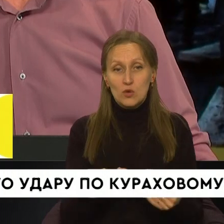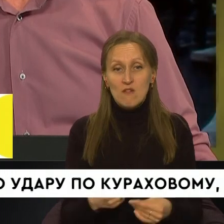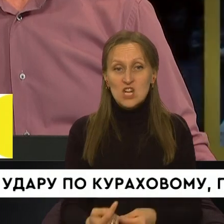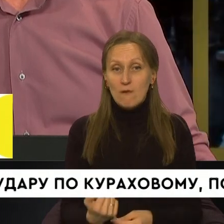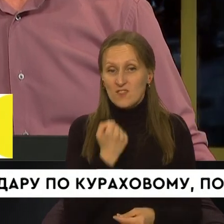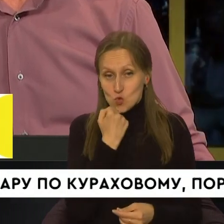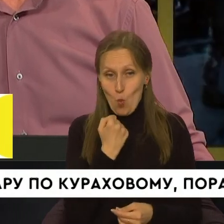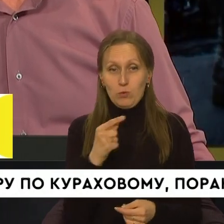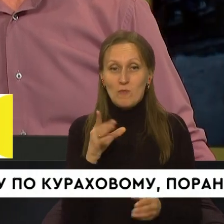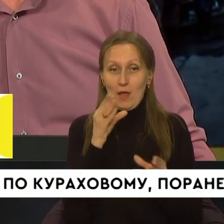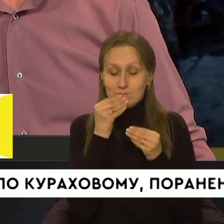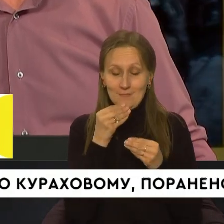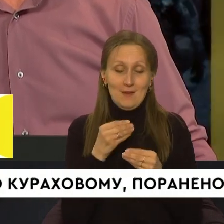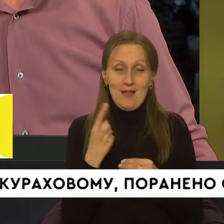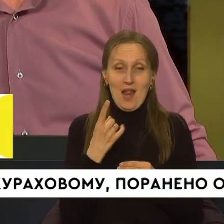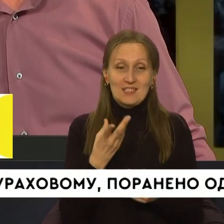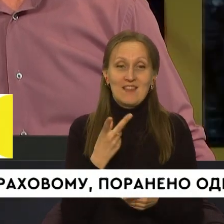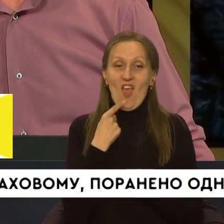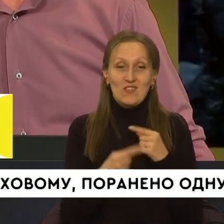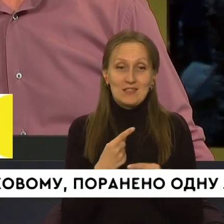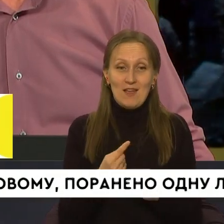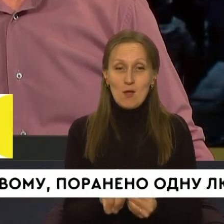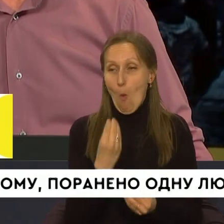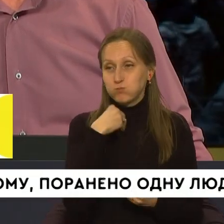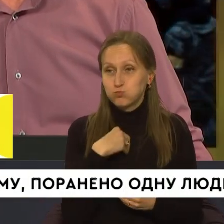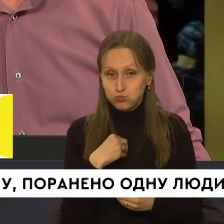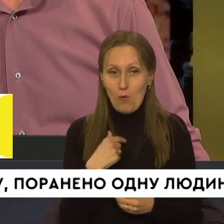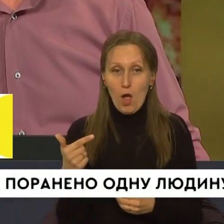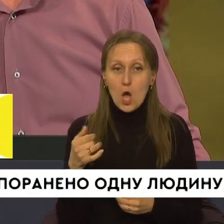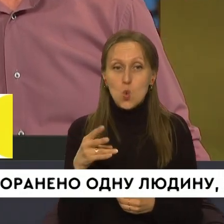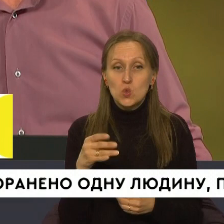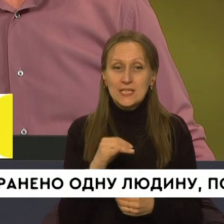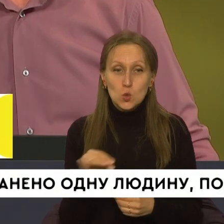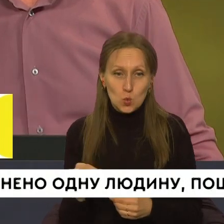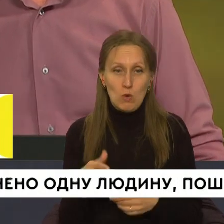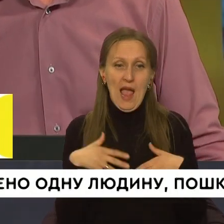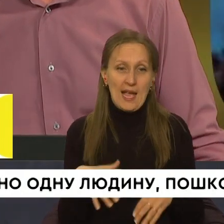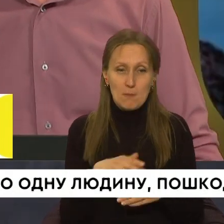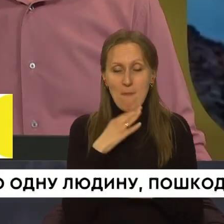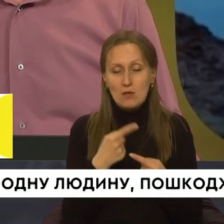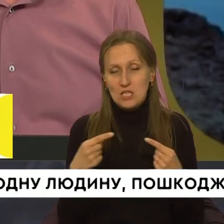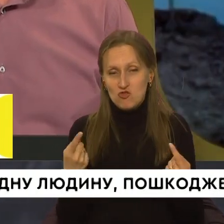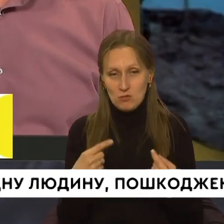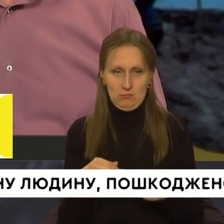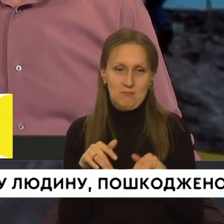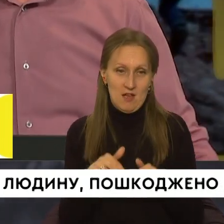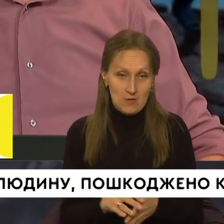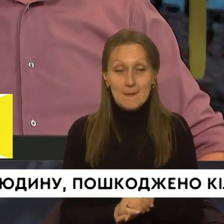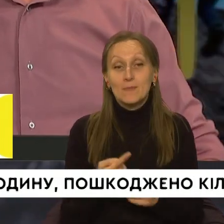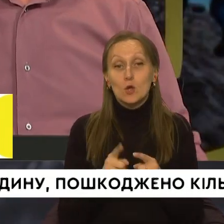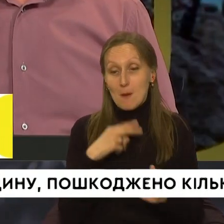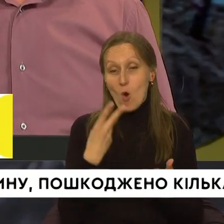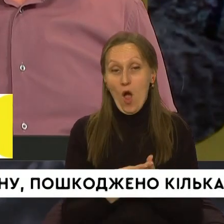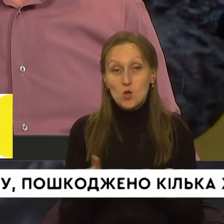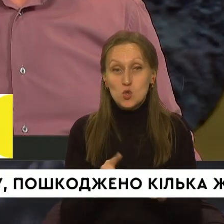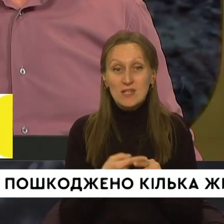зуби для того, щоб він закрився раз і назавжди, а не проковтувати Грузію, не проковтувати Крим і багато інших речей. І коли ми